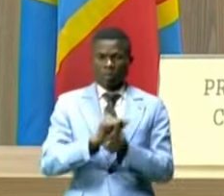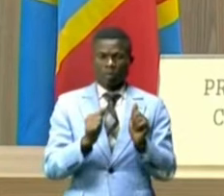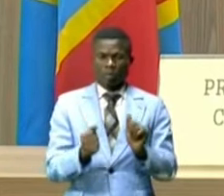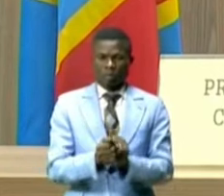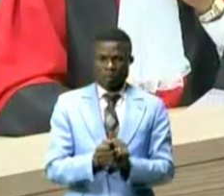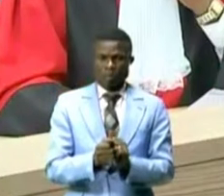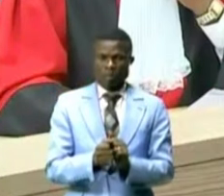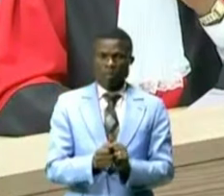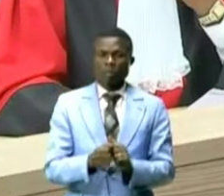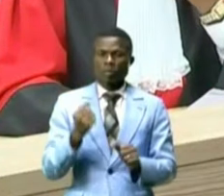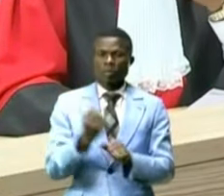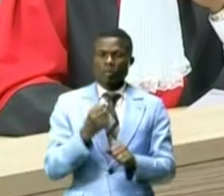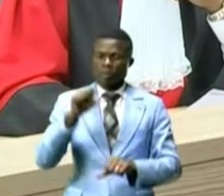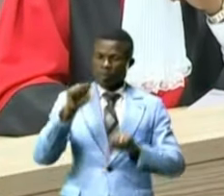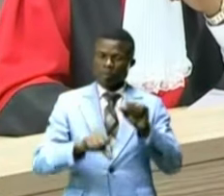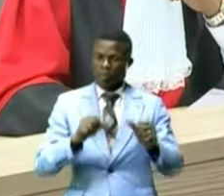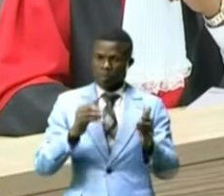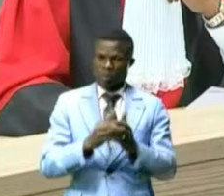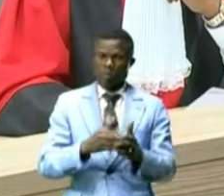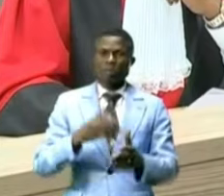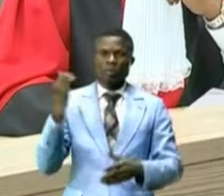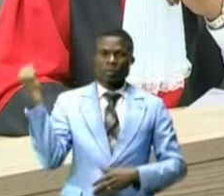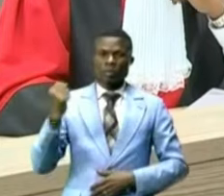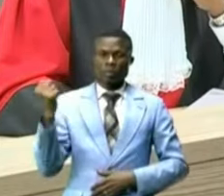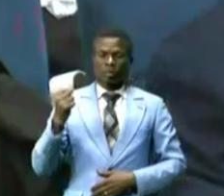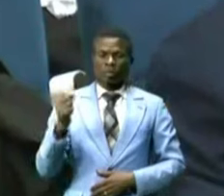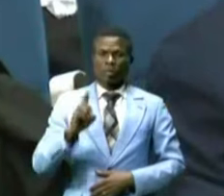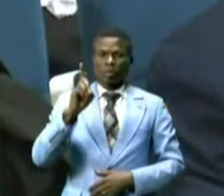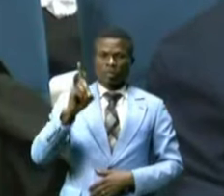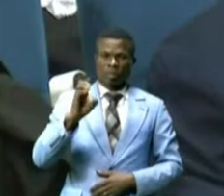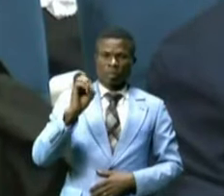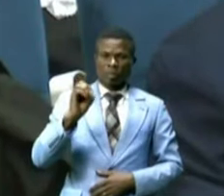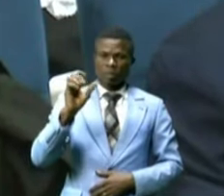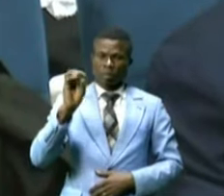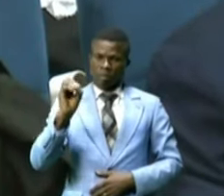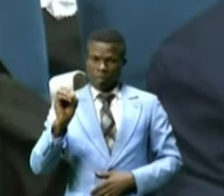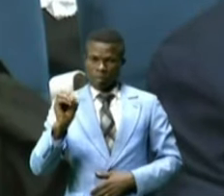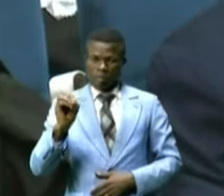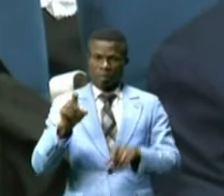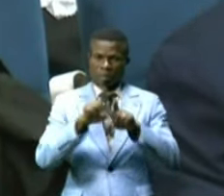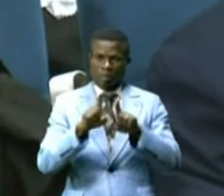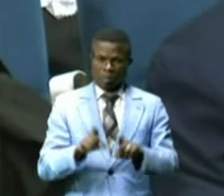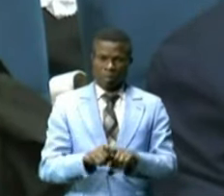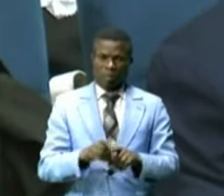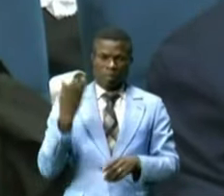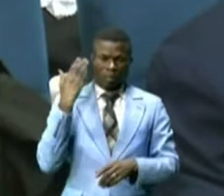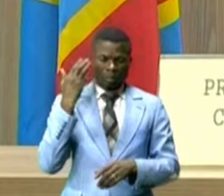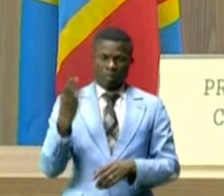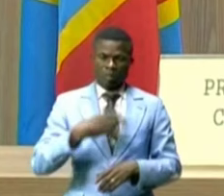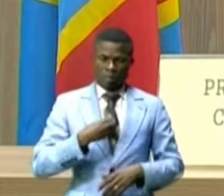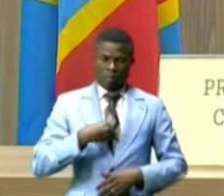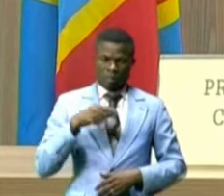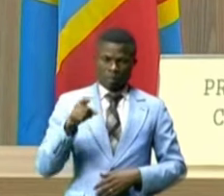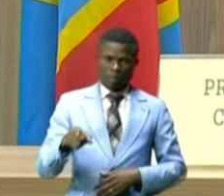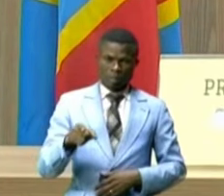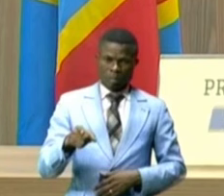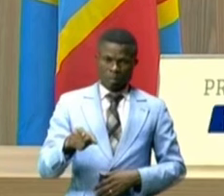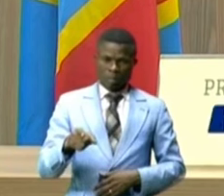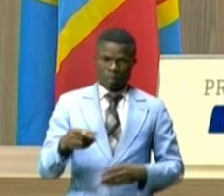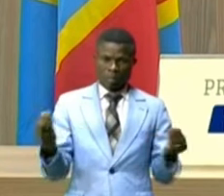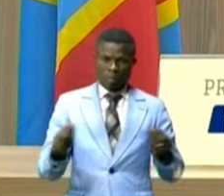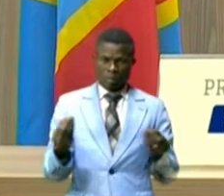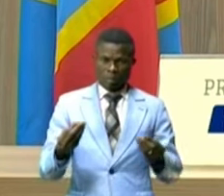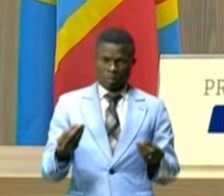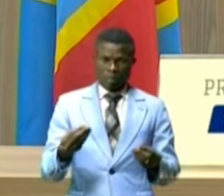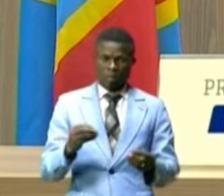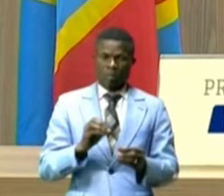le prévenu Mutombo Mwananyimbo, Deogracias et Globlet Christos Stephanus. Renvoie la